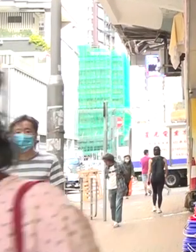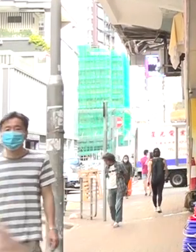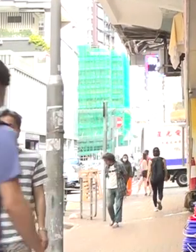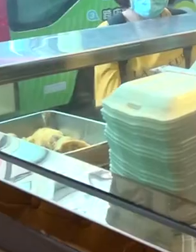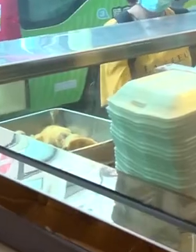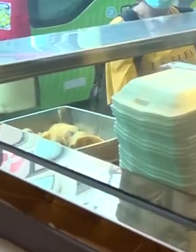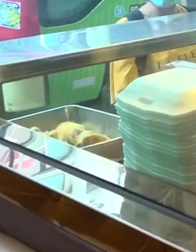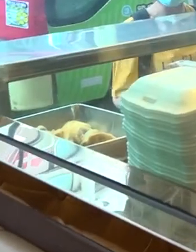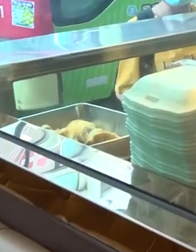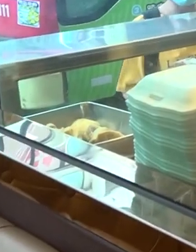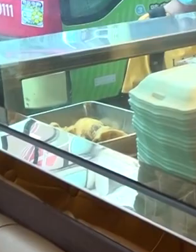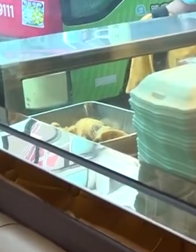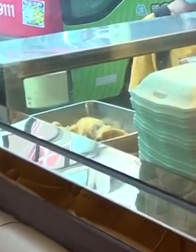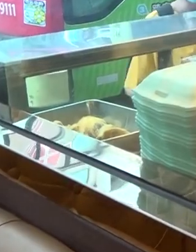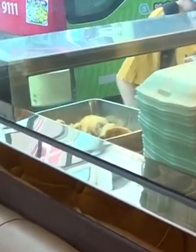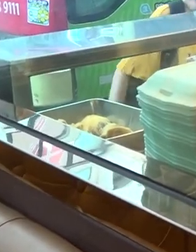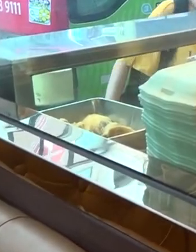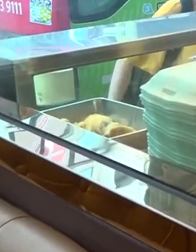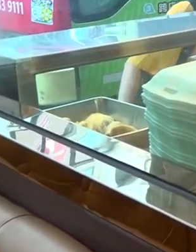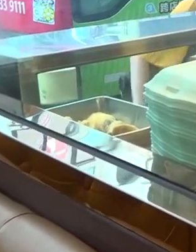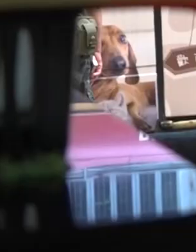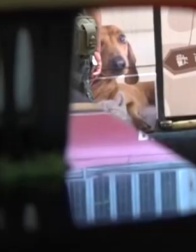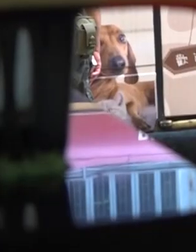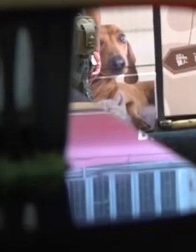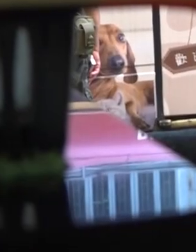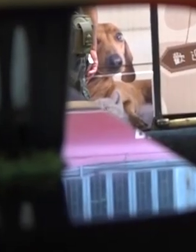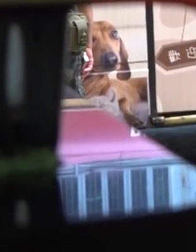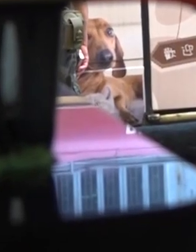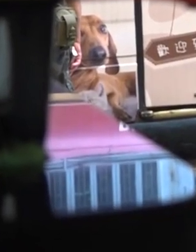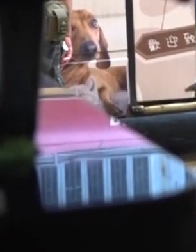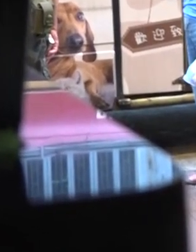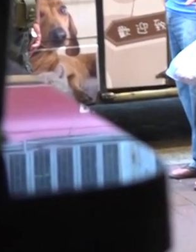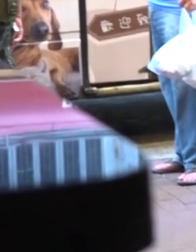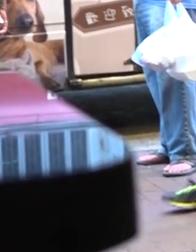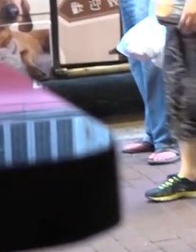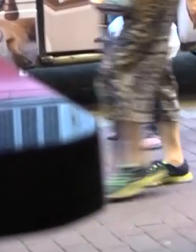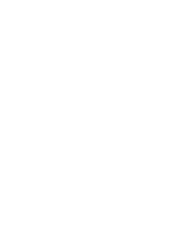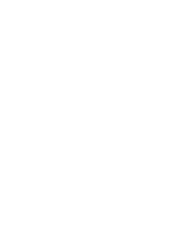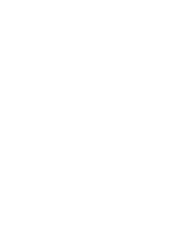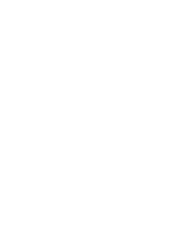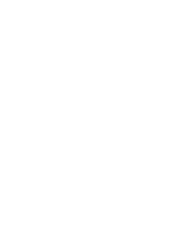将重新纳入计划范围内，当中涉及5000多名雇主及自雇人士等。